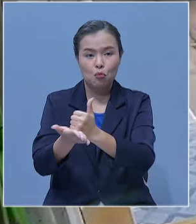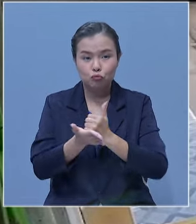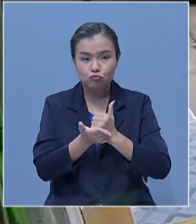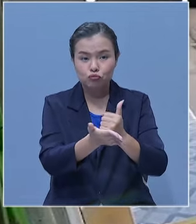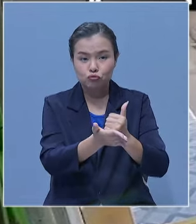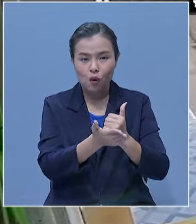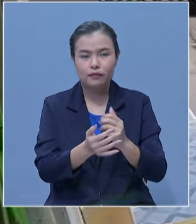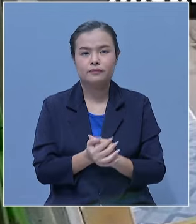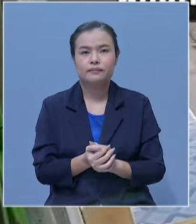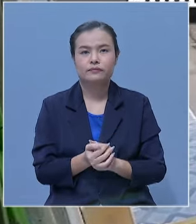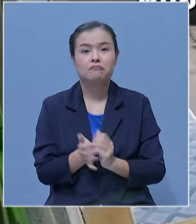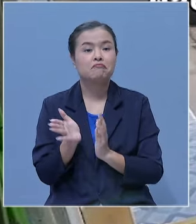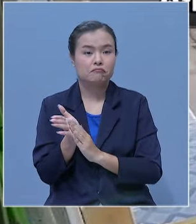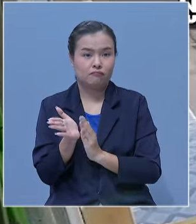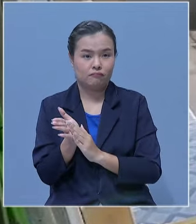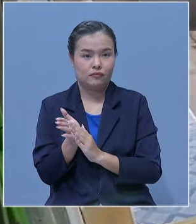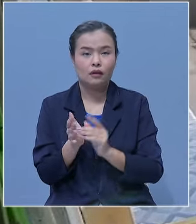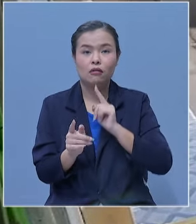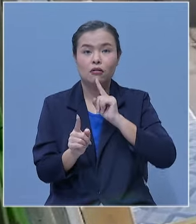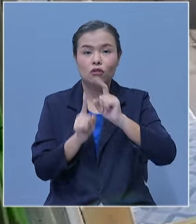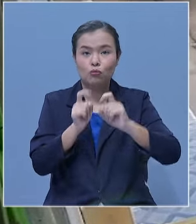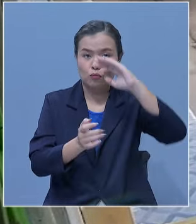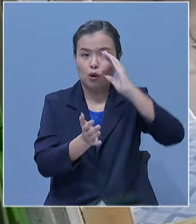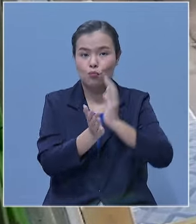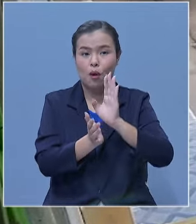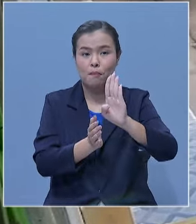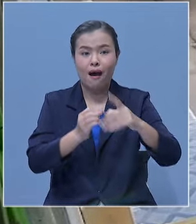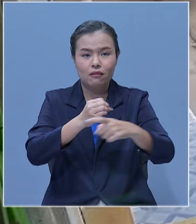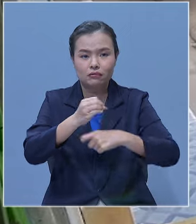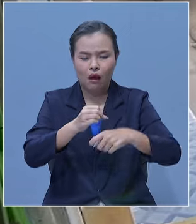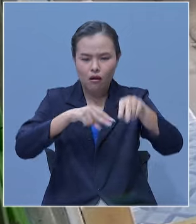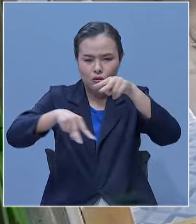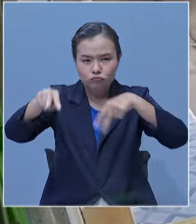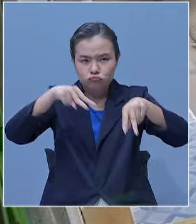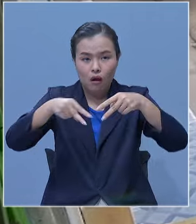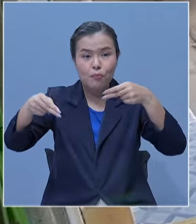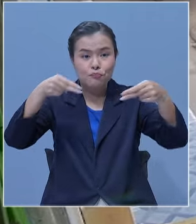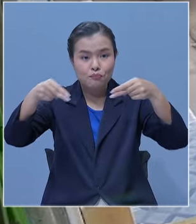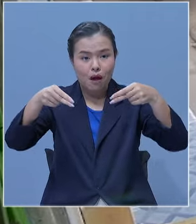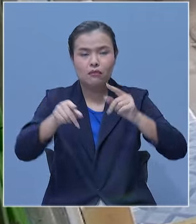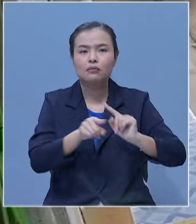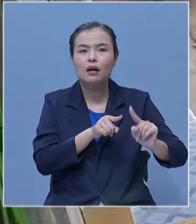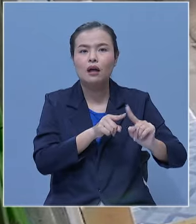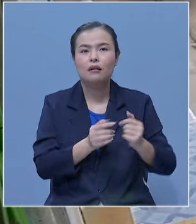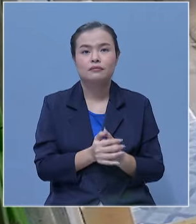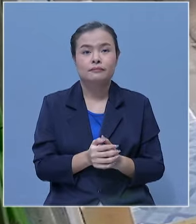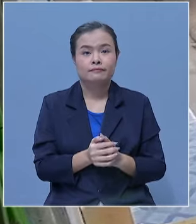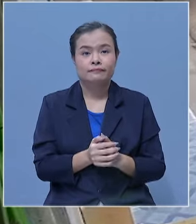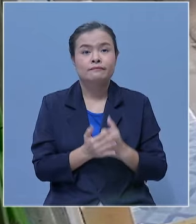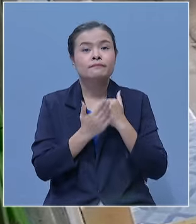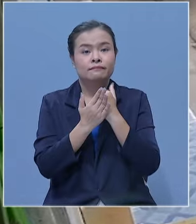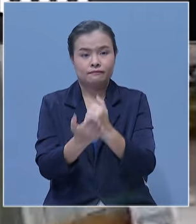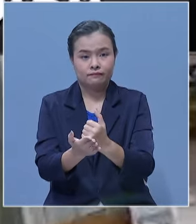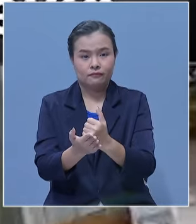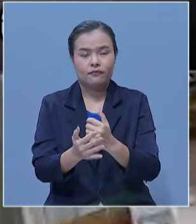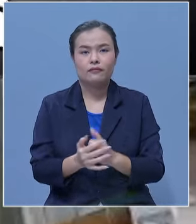ไปว่าภาคส่วนที่ต้องชื่นชมคือฝ่ายสืบสวนสน.บางนานะครับที่ตามแกะรอยจากกล้องวงจรปิดต่างๆจนสามารถช่วยเหลือน้องมาร์ติน